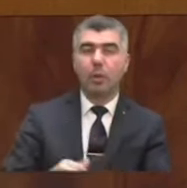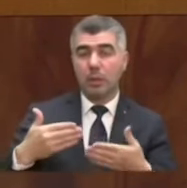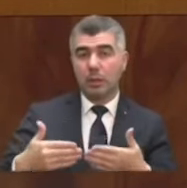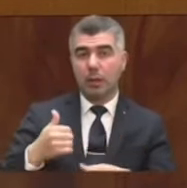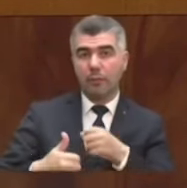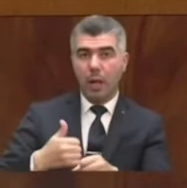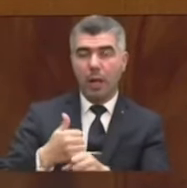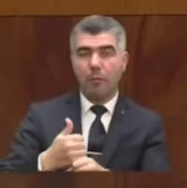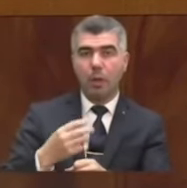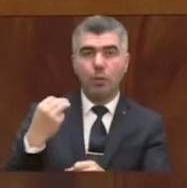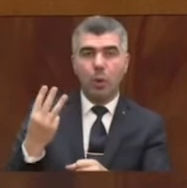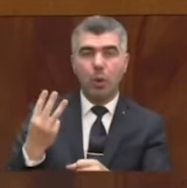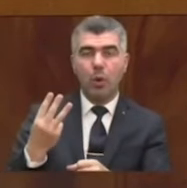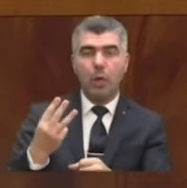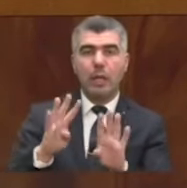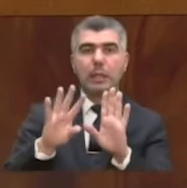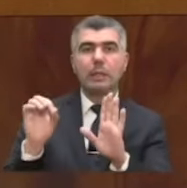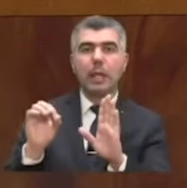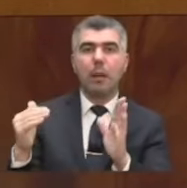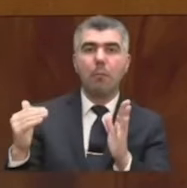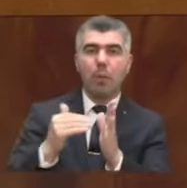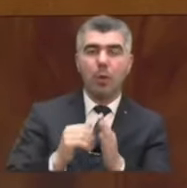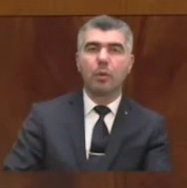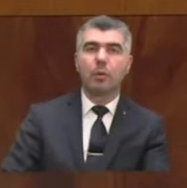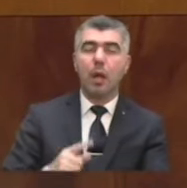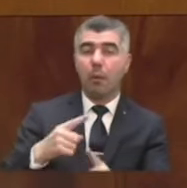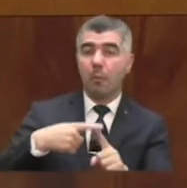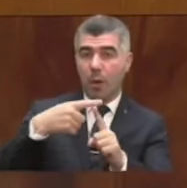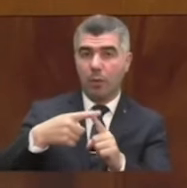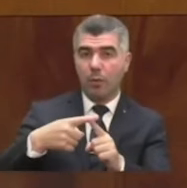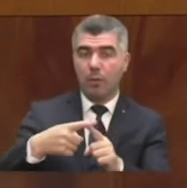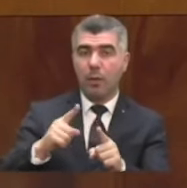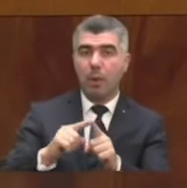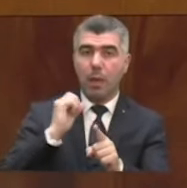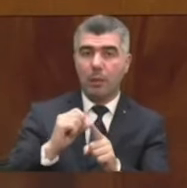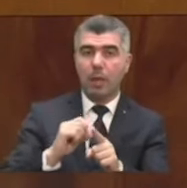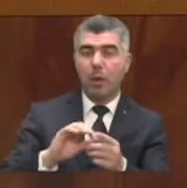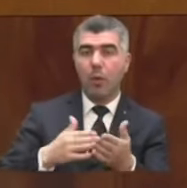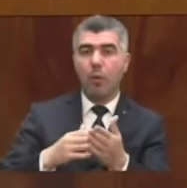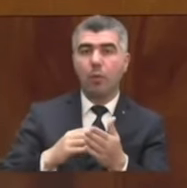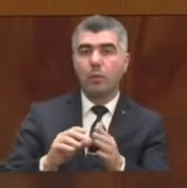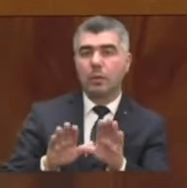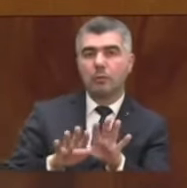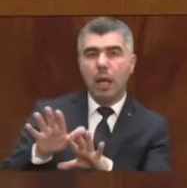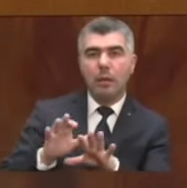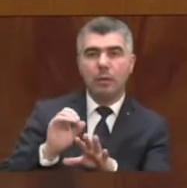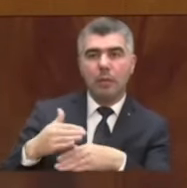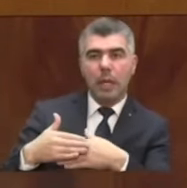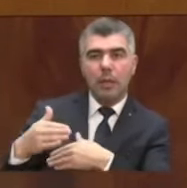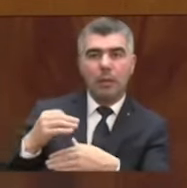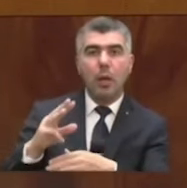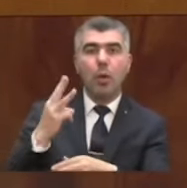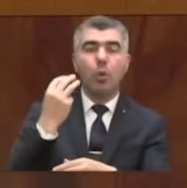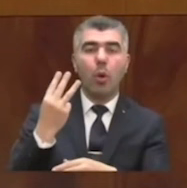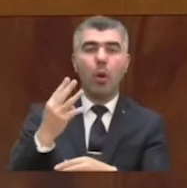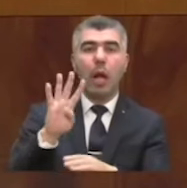السنة في هاد الشهور الأولى فقط 90 مليون متر مكعب. أكثر من ذلك بالنسبة لسد الوحدة اللي كانت تدخل فيه في هاد الشهور